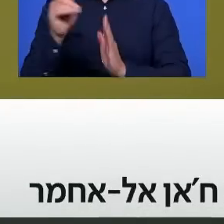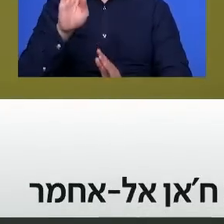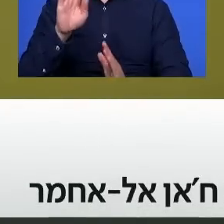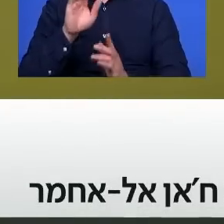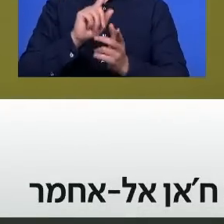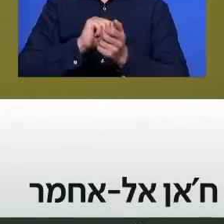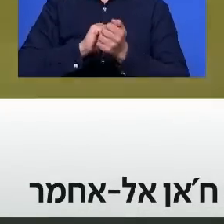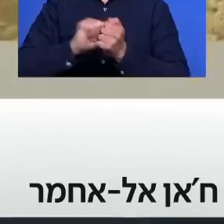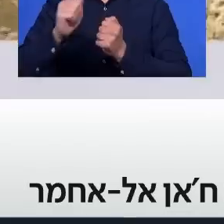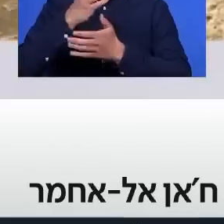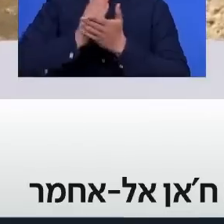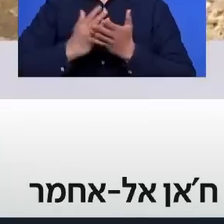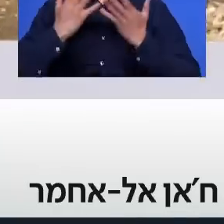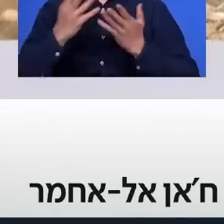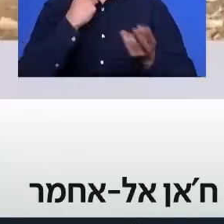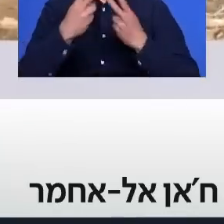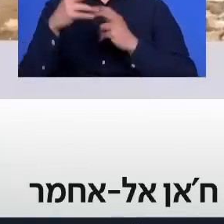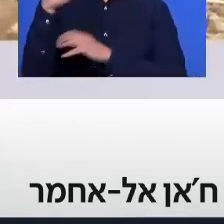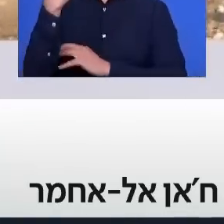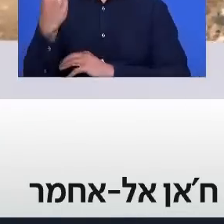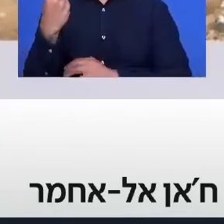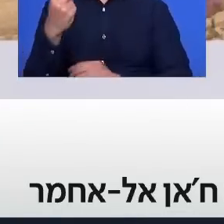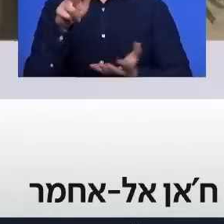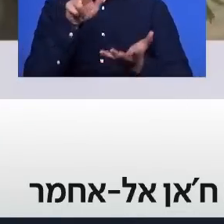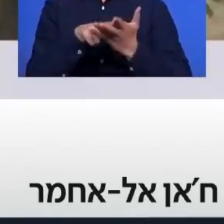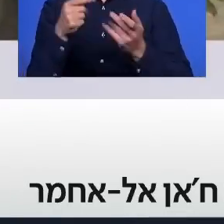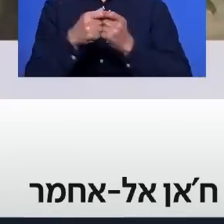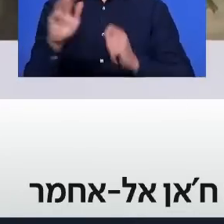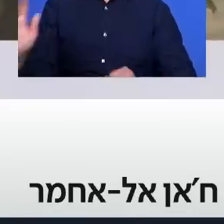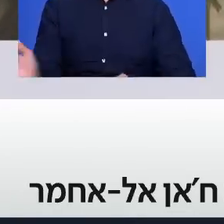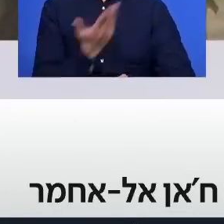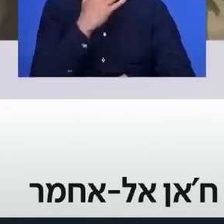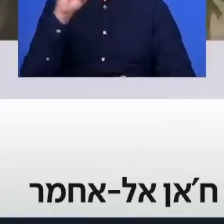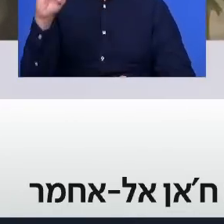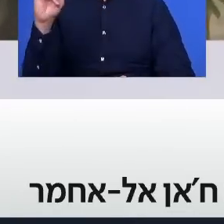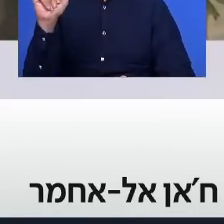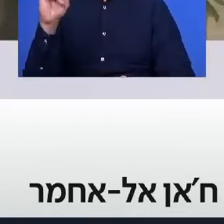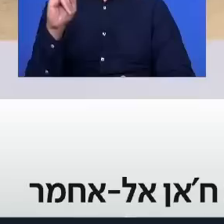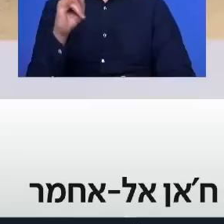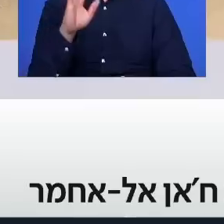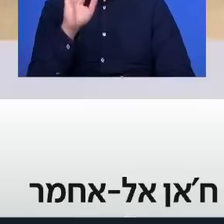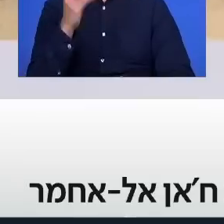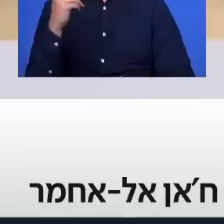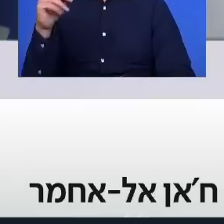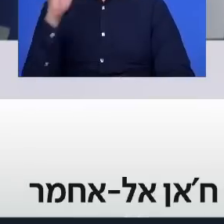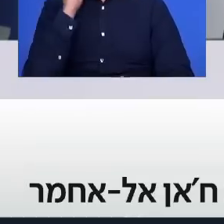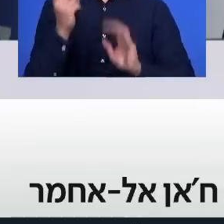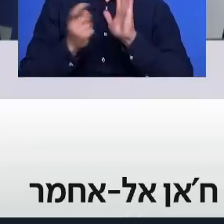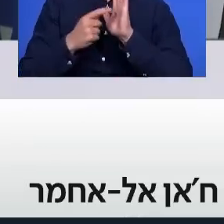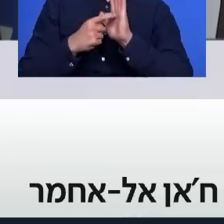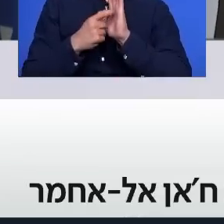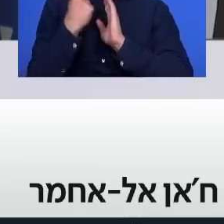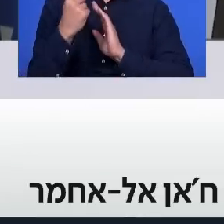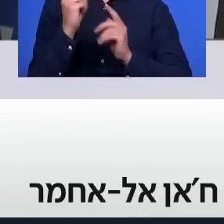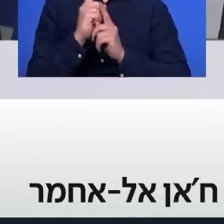חלקים משמעותיים מאוד מתגובת המדינה לבגץ בעניין פינוי חאן אל אחמר. מה שסמוטריץ' למעשה מבקש זה